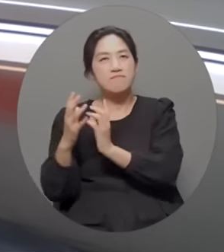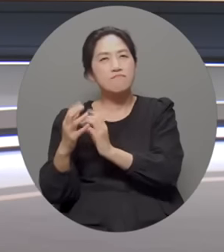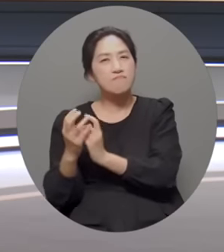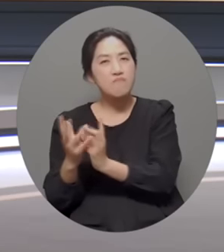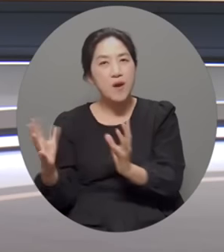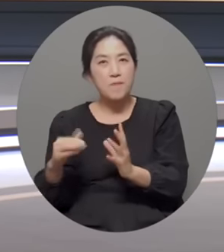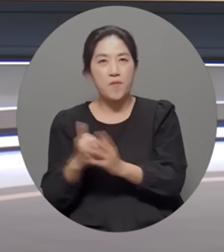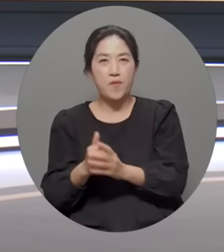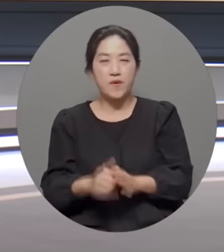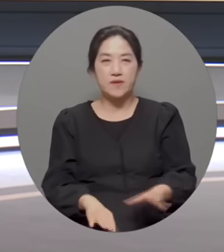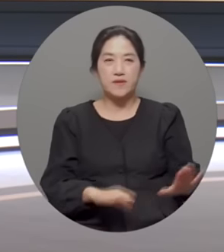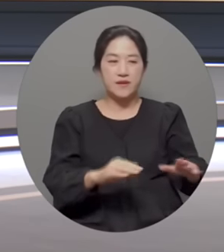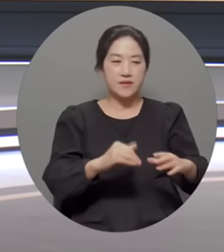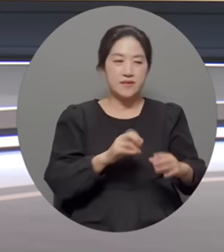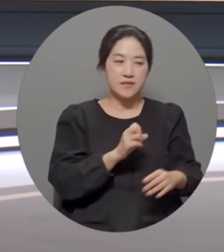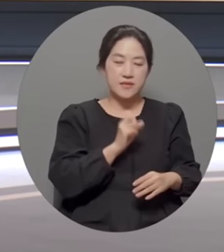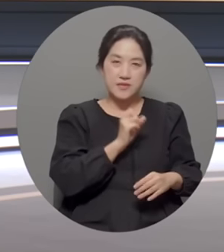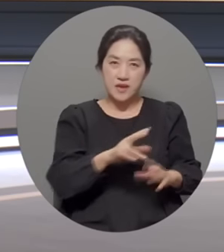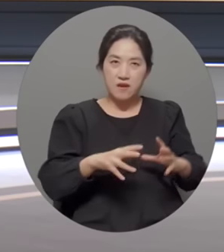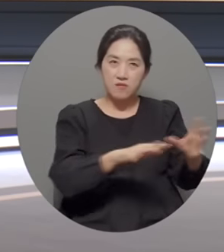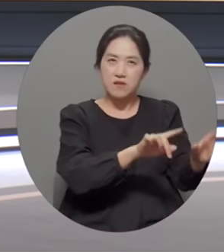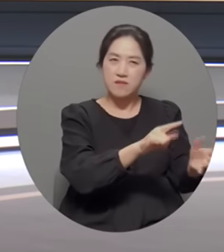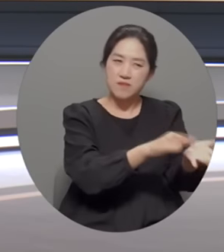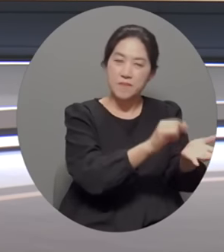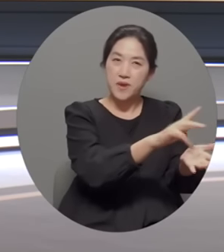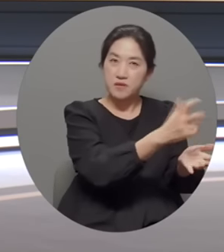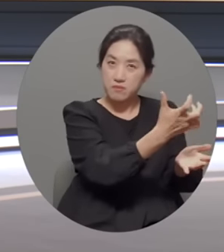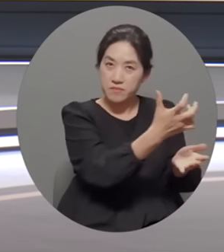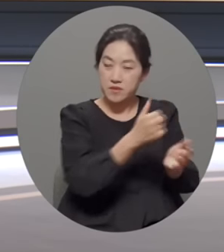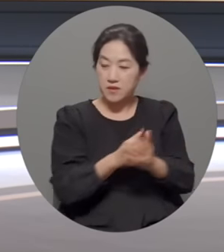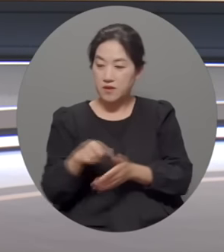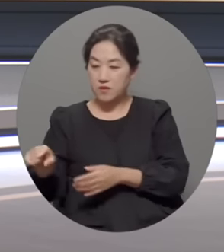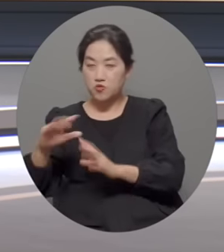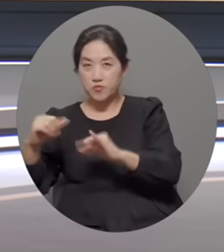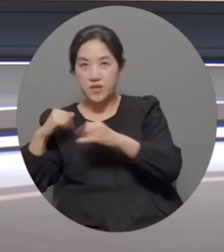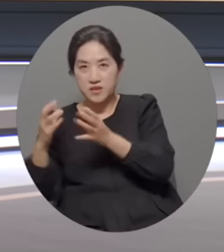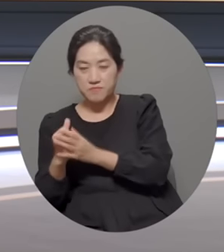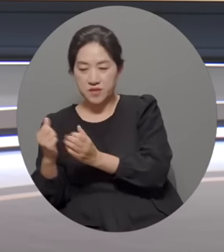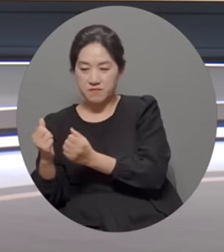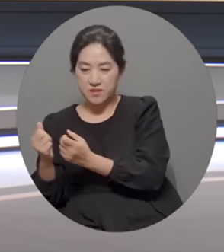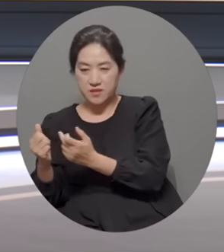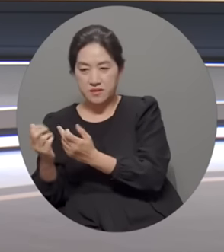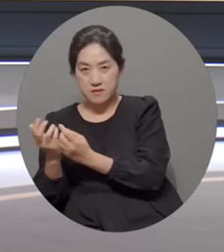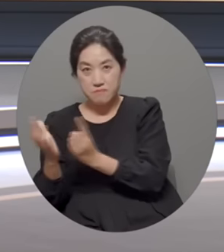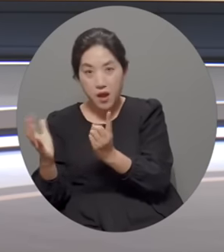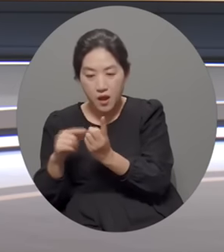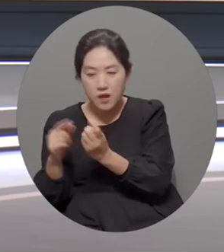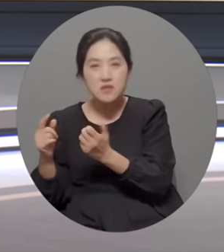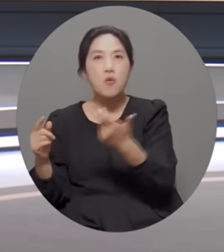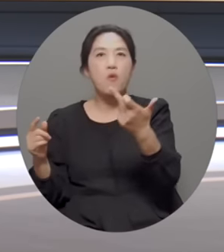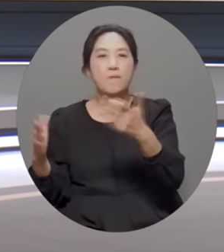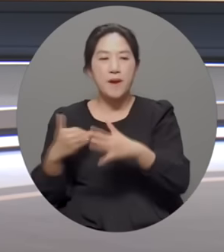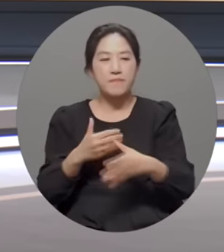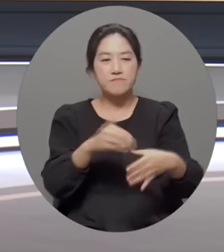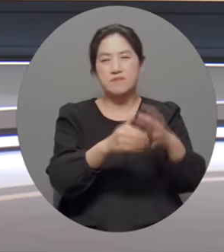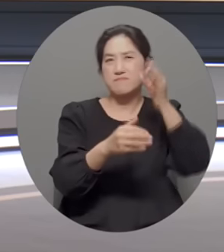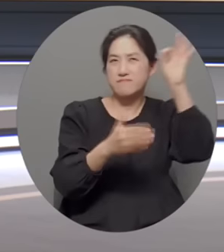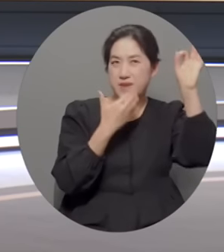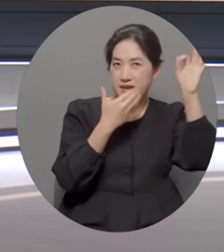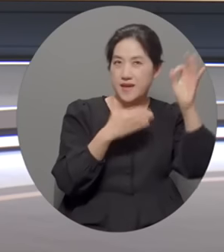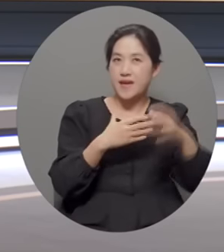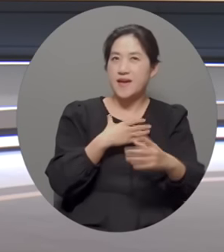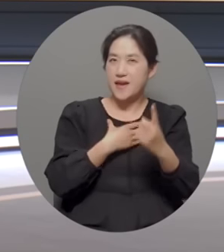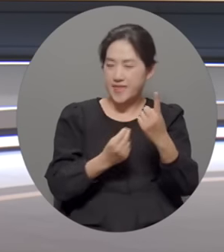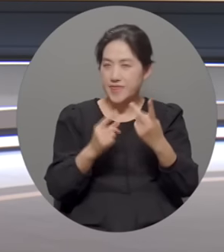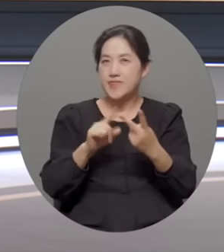180명, 국민의힘에서 17명의 이탈표가 나오면 특검법이 재의결된다는 계산이 나옵니다. 이미 안철수,